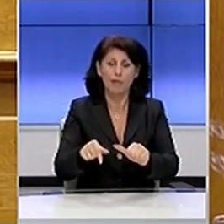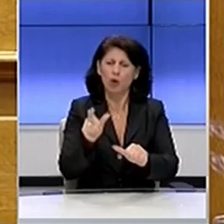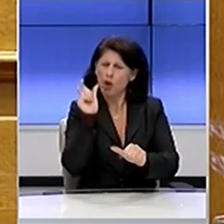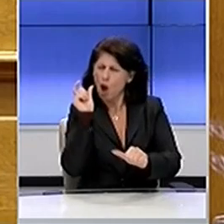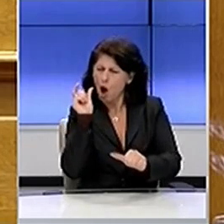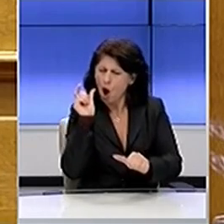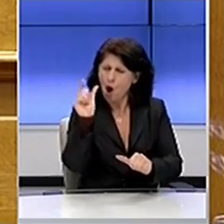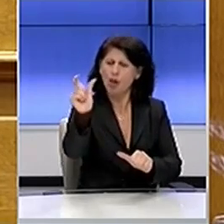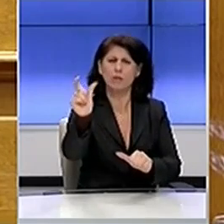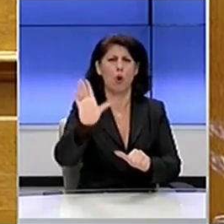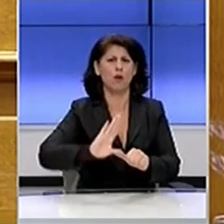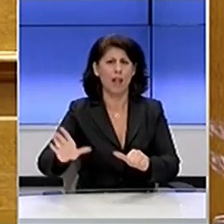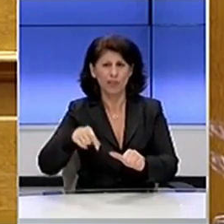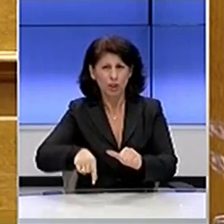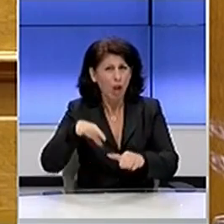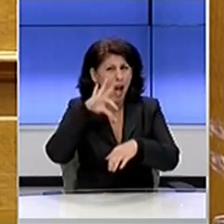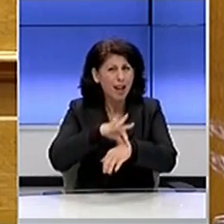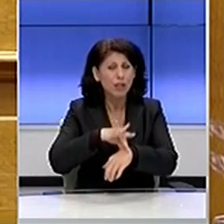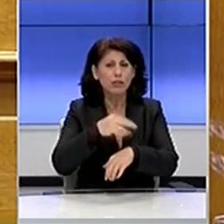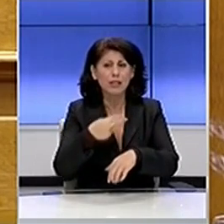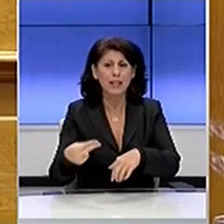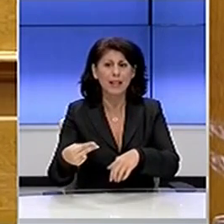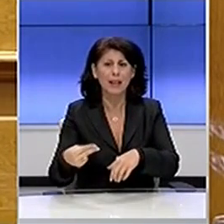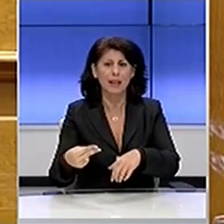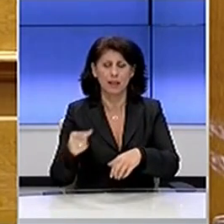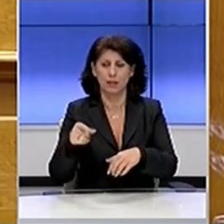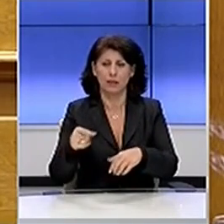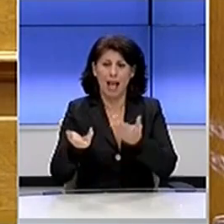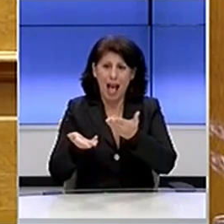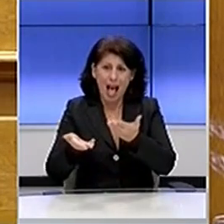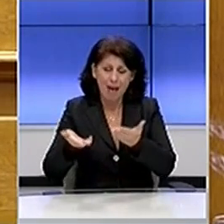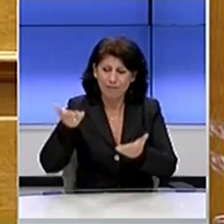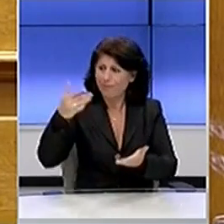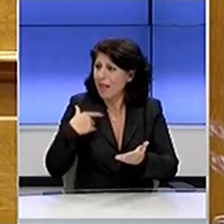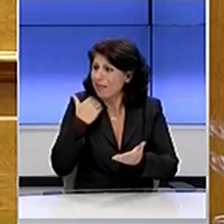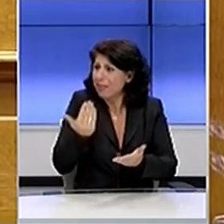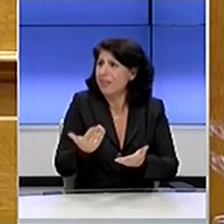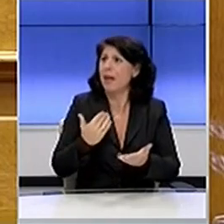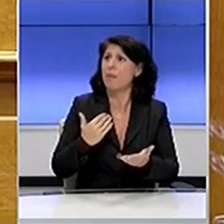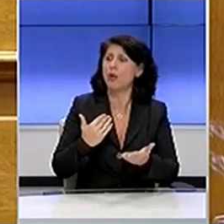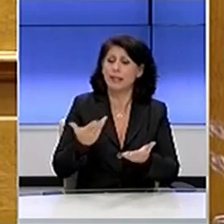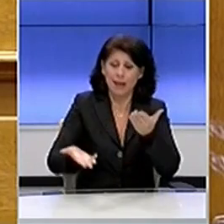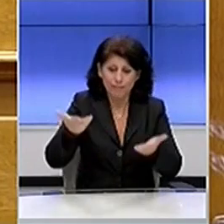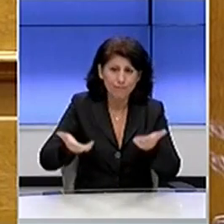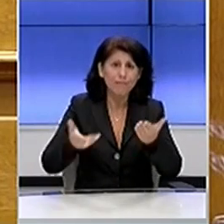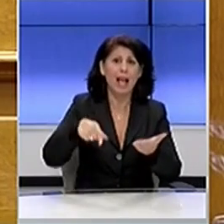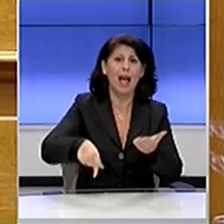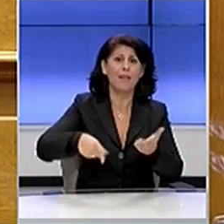ορισμό. Τον ορισμό μιας ασύμμετρης απειλής. Και